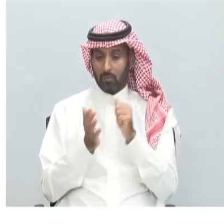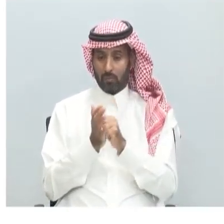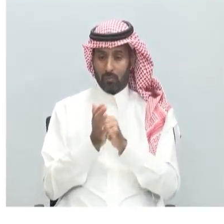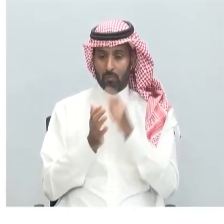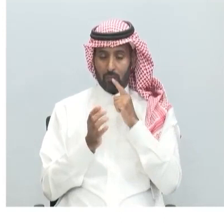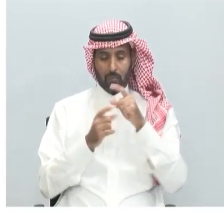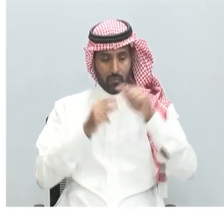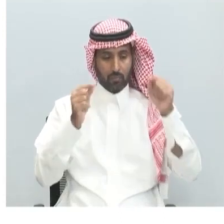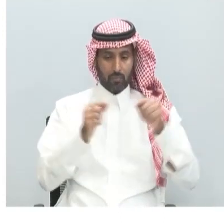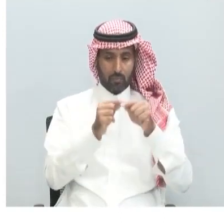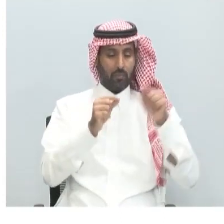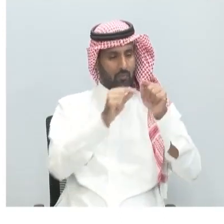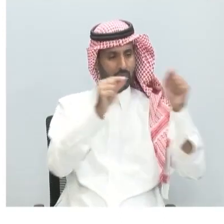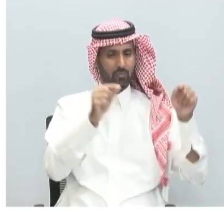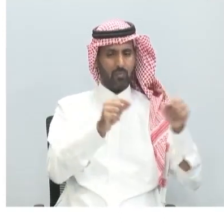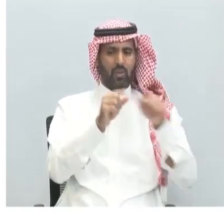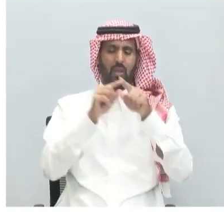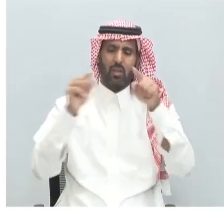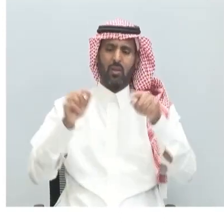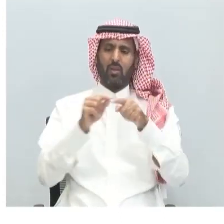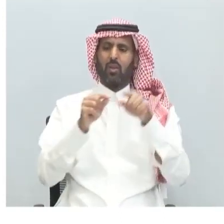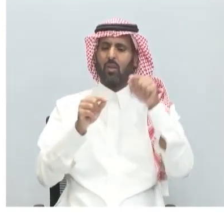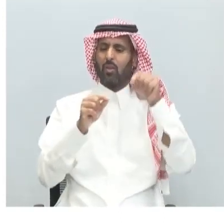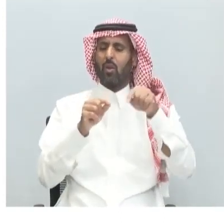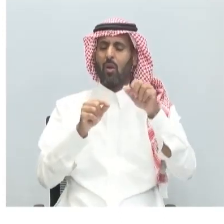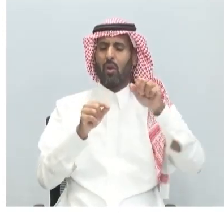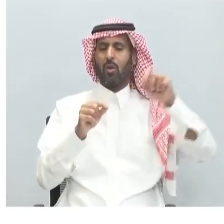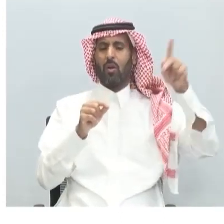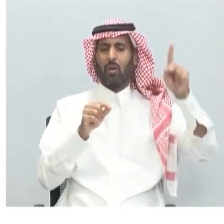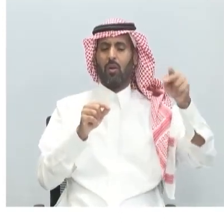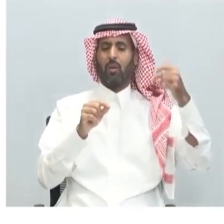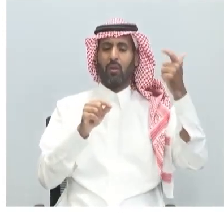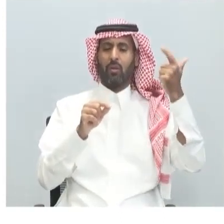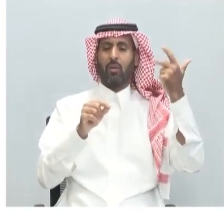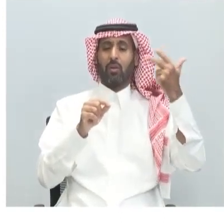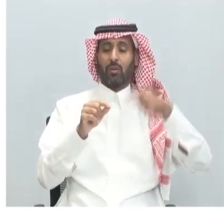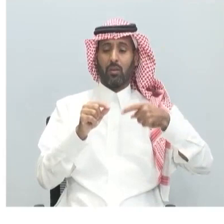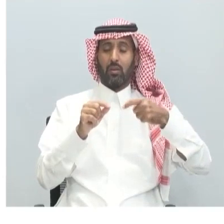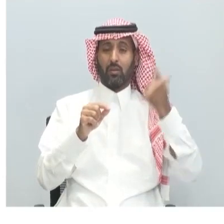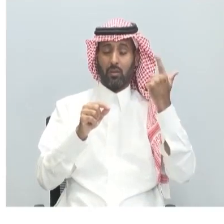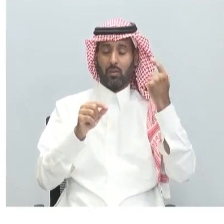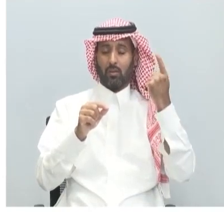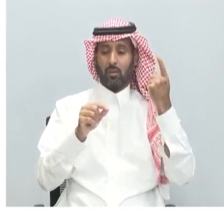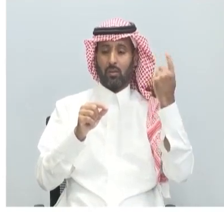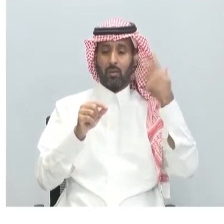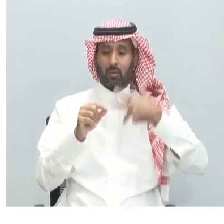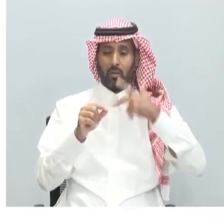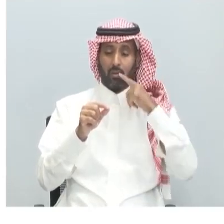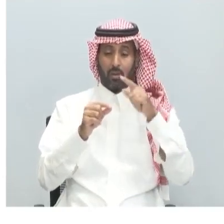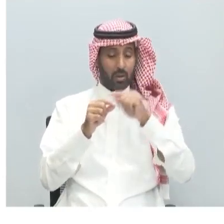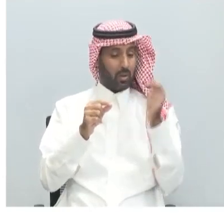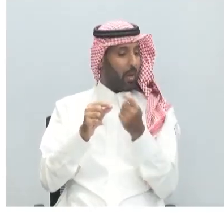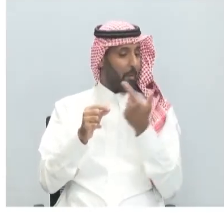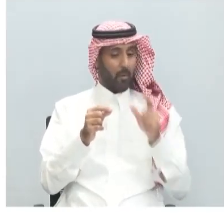باستخدام رسم المربعات لعنصر البوتاسيوم كي تسعه عشر طبق قاعده هون للمثال